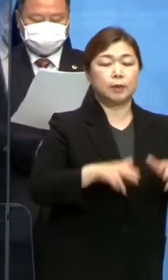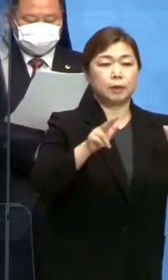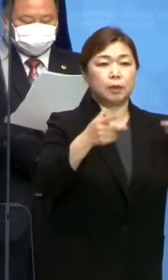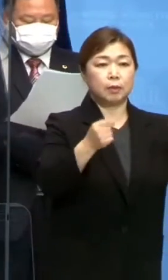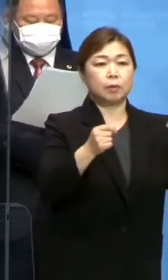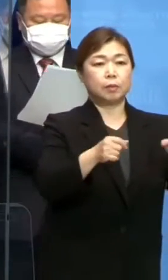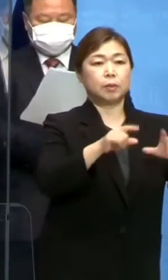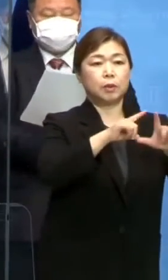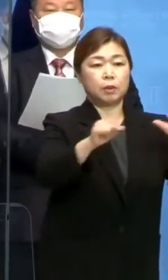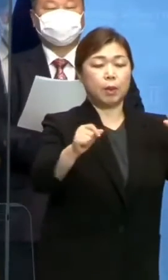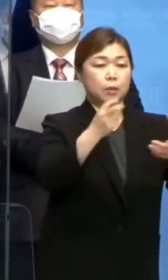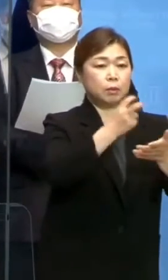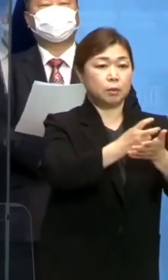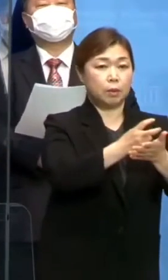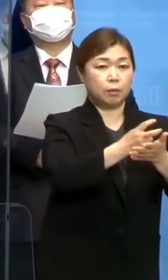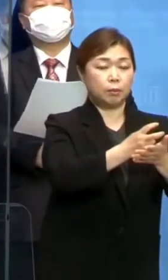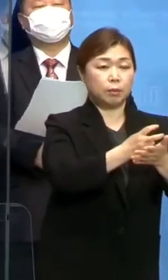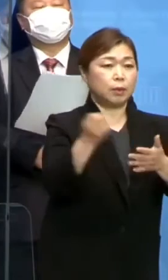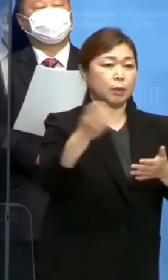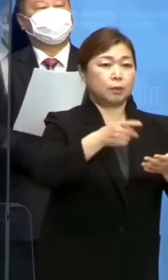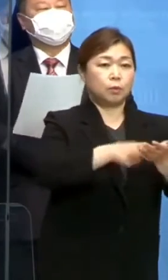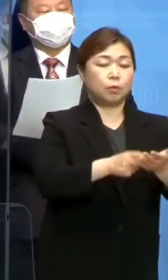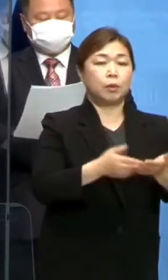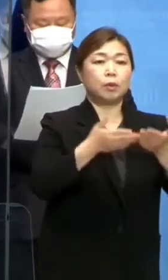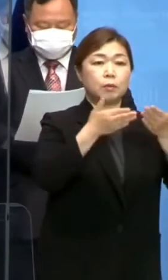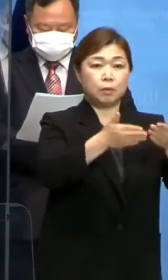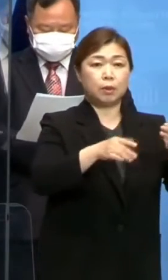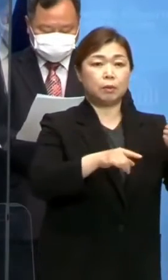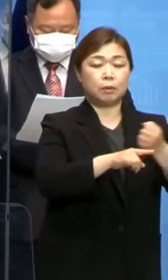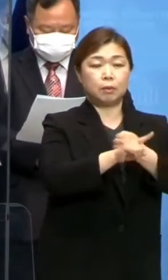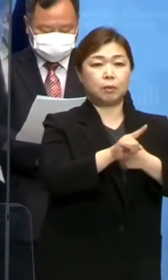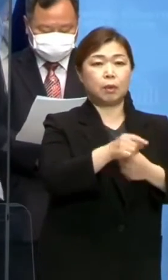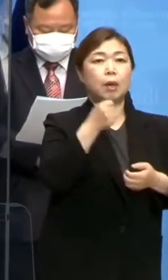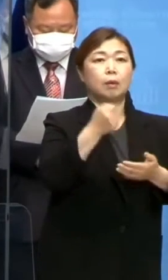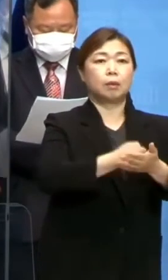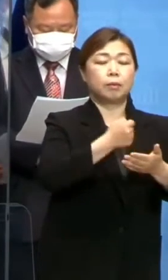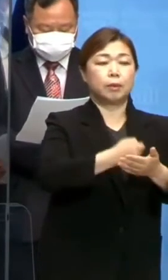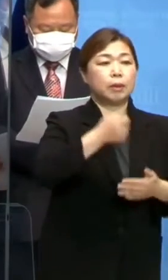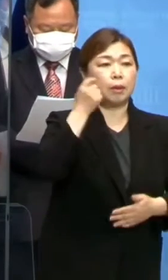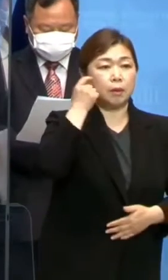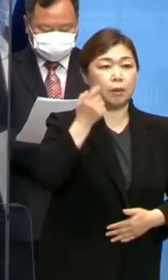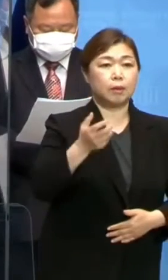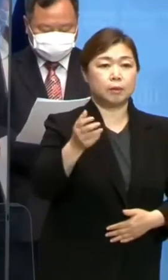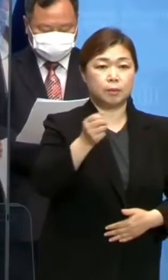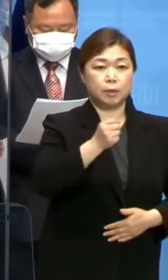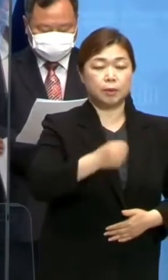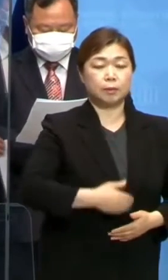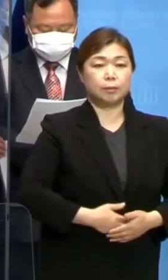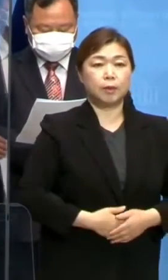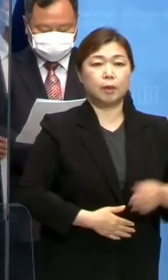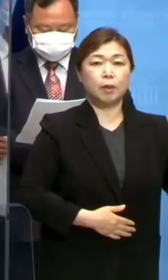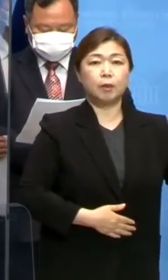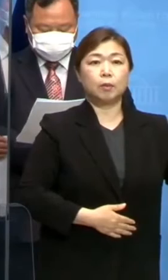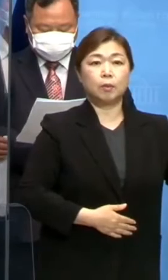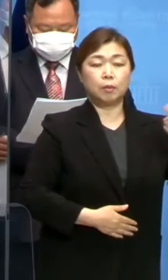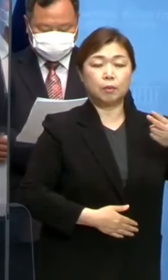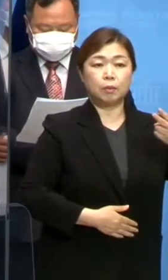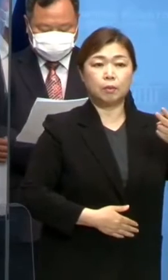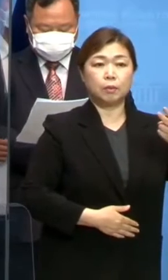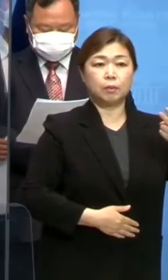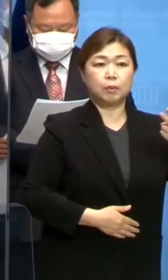지방의회 법을 다시 내고 촉구하고 된 것을 참으로 안타깝게 생각하기도 하고 또